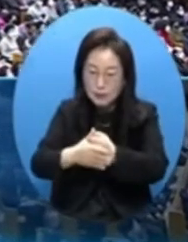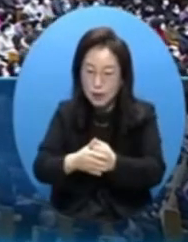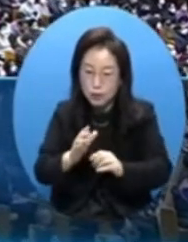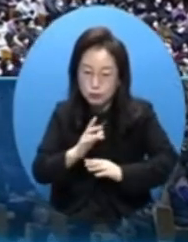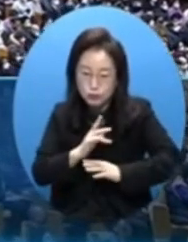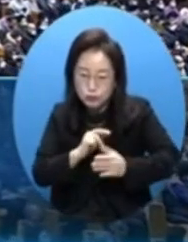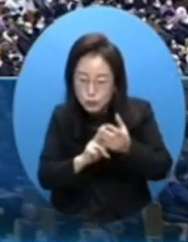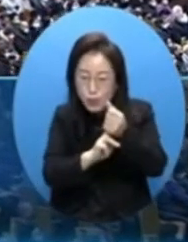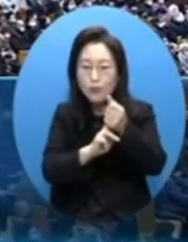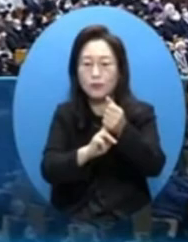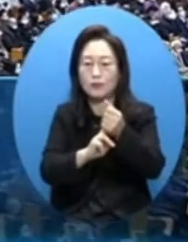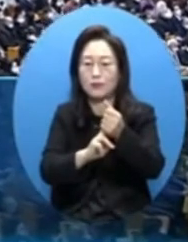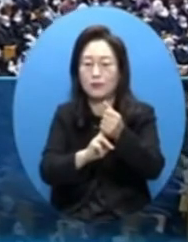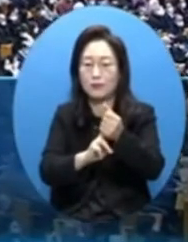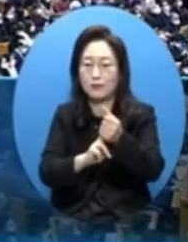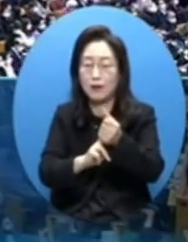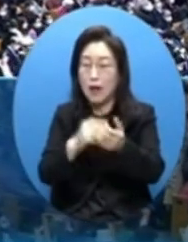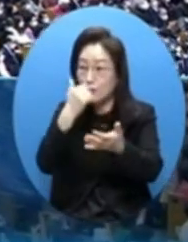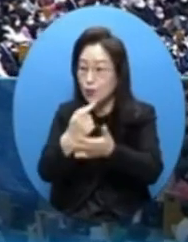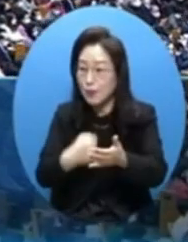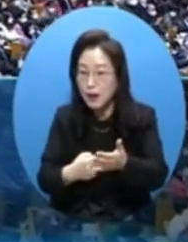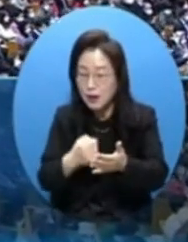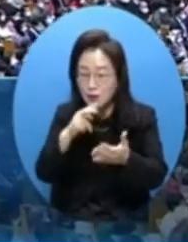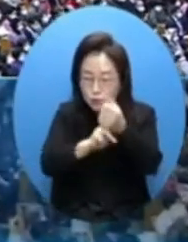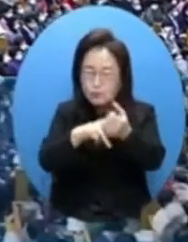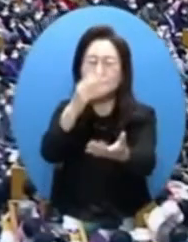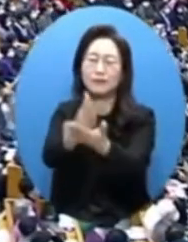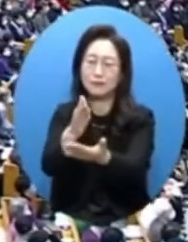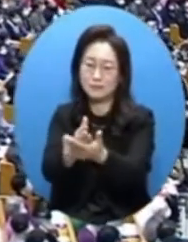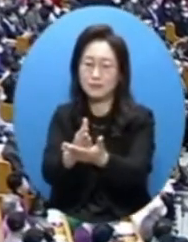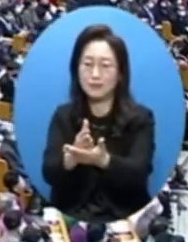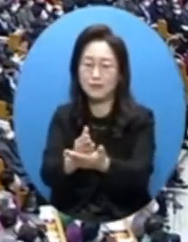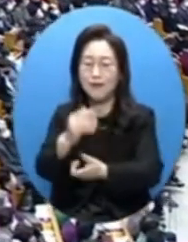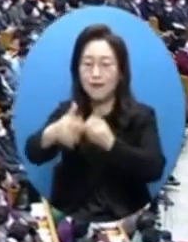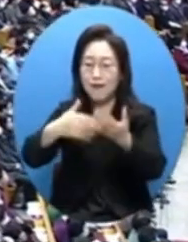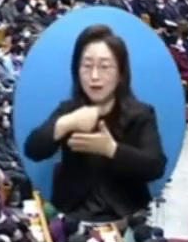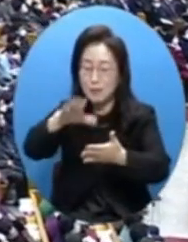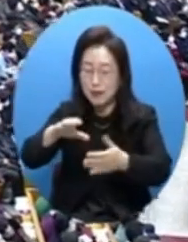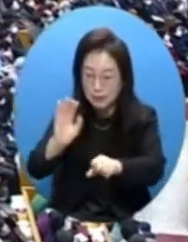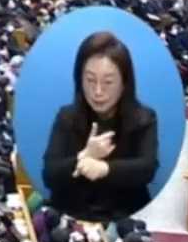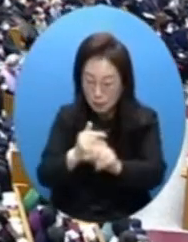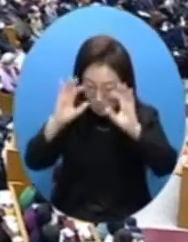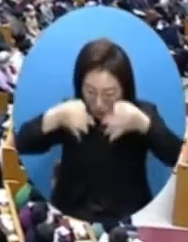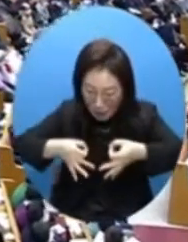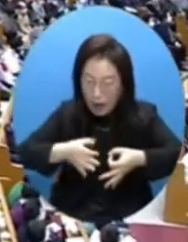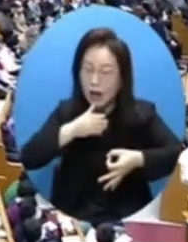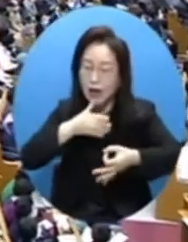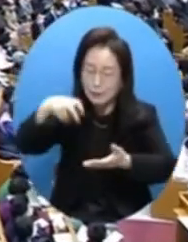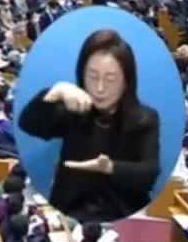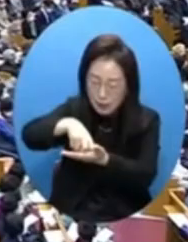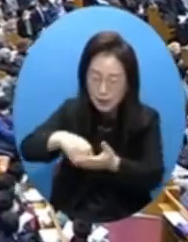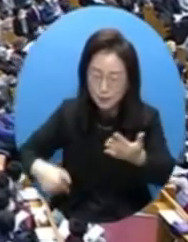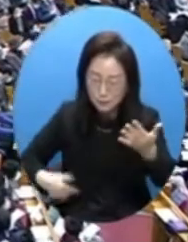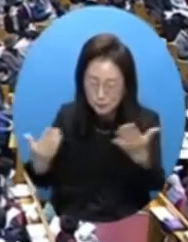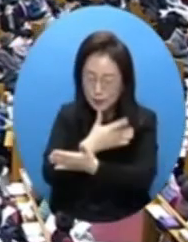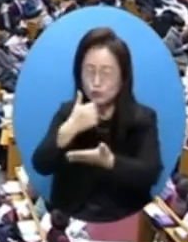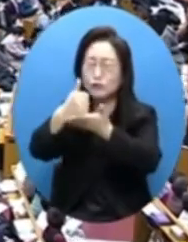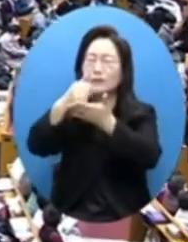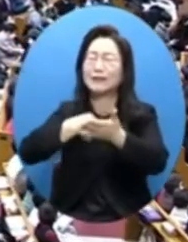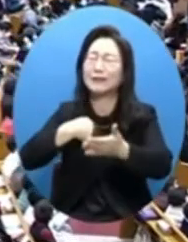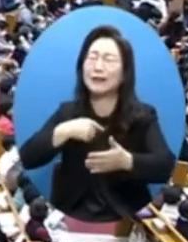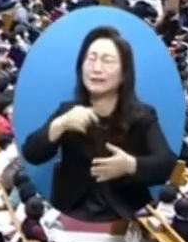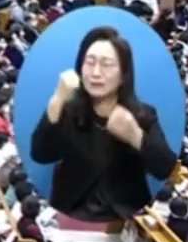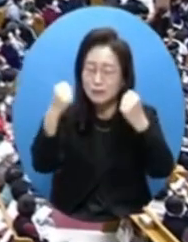숨었나이다. 죄짓고 숨는 인생이 되지 말고 우리가 하나님 앞에 잘못했을 때에 무릎 꿇고 회개하고 주님 제가 여기